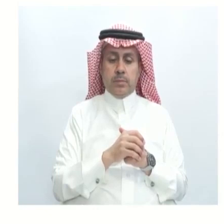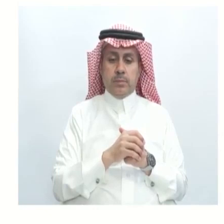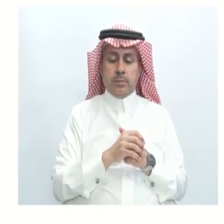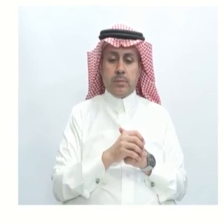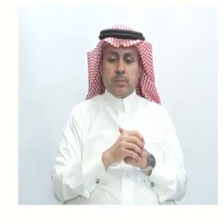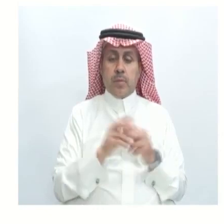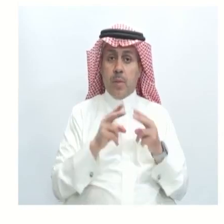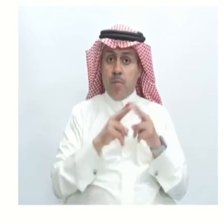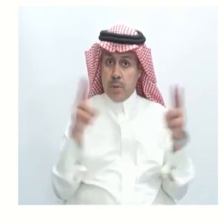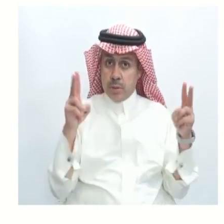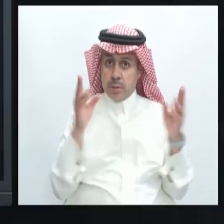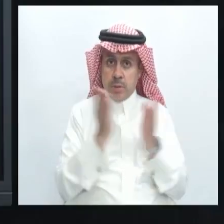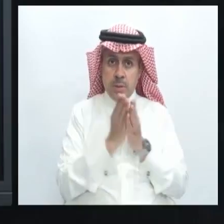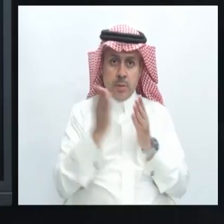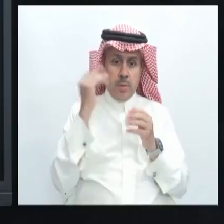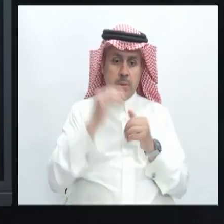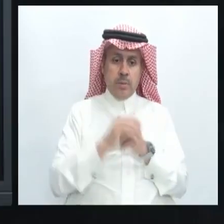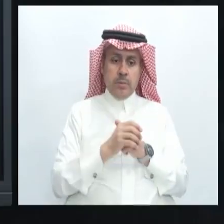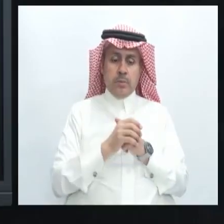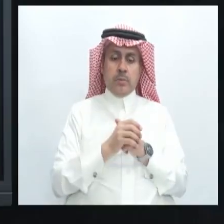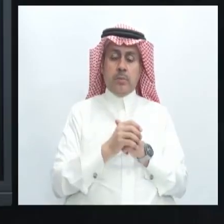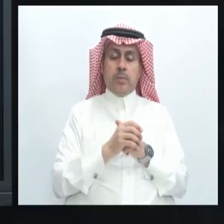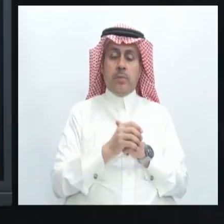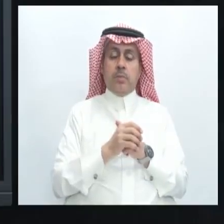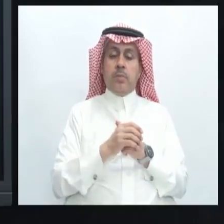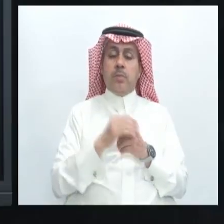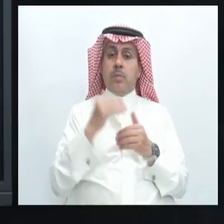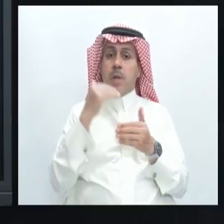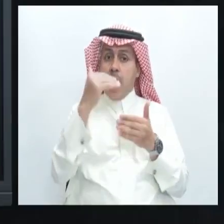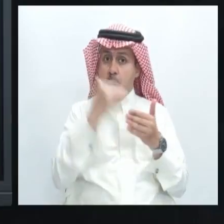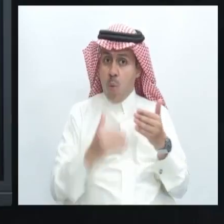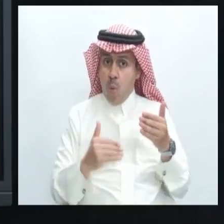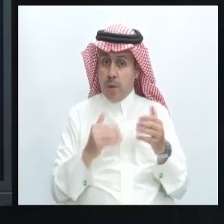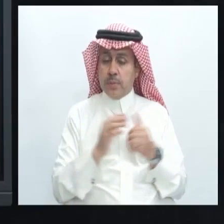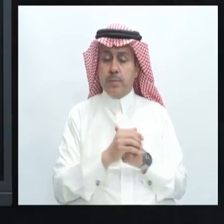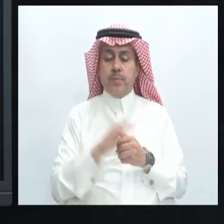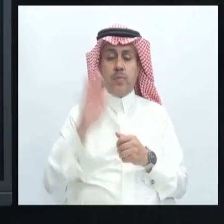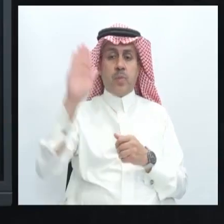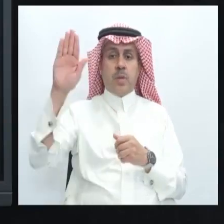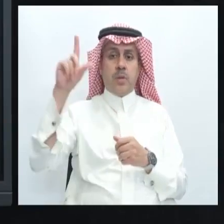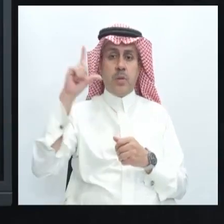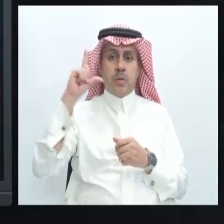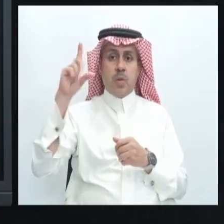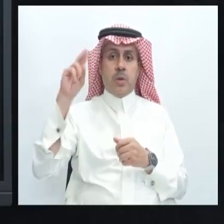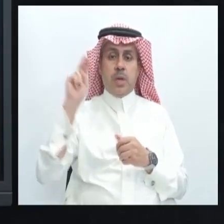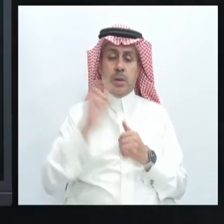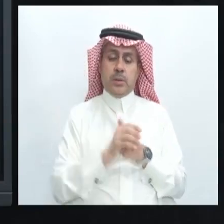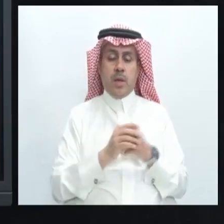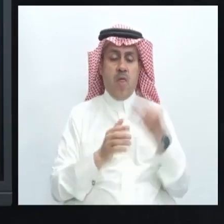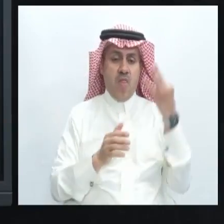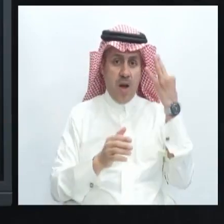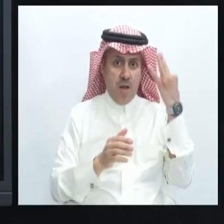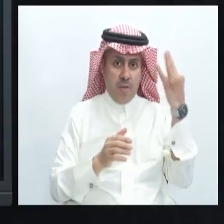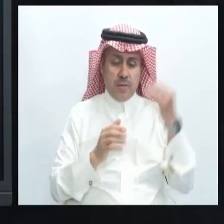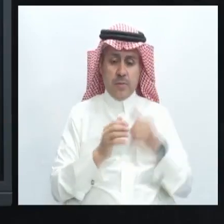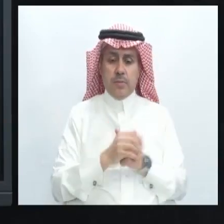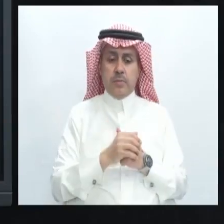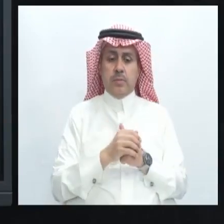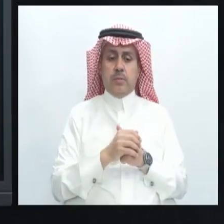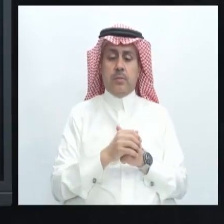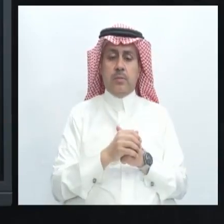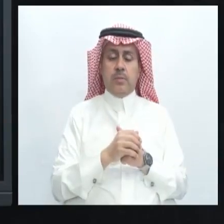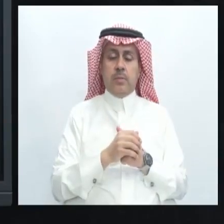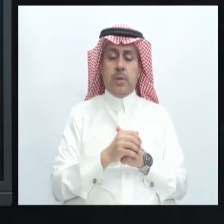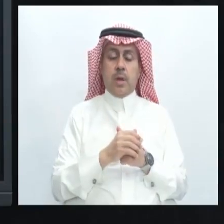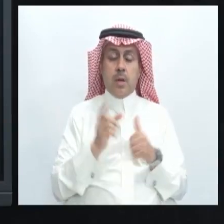ذكرنا في الدرس الماضي انواع السلطات في المملكه العربيه السعوديه ذكرنا انها انواعها ثلاثه السلطه